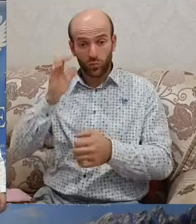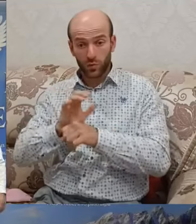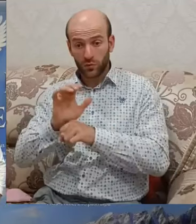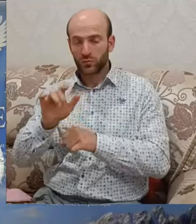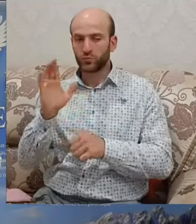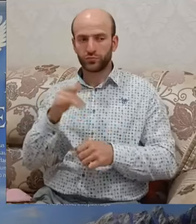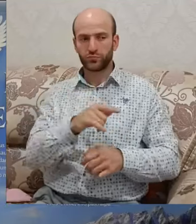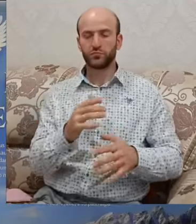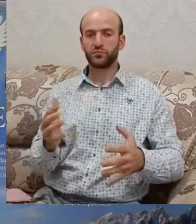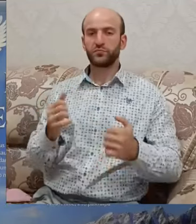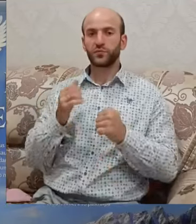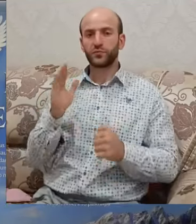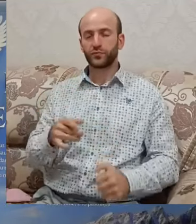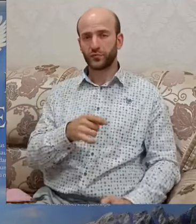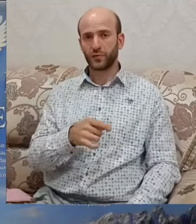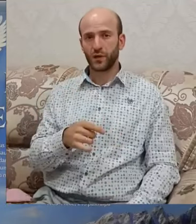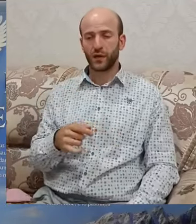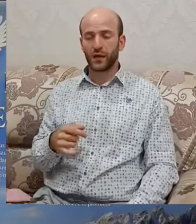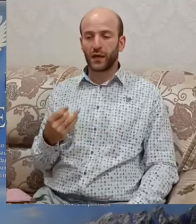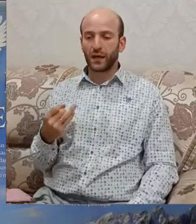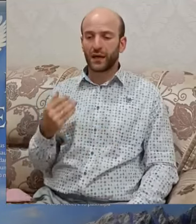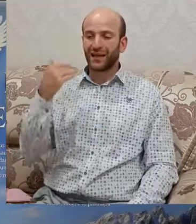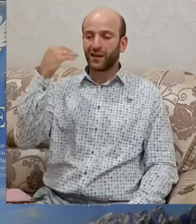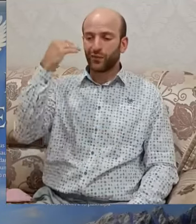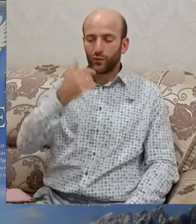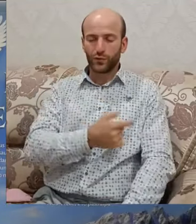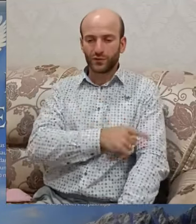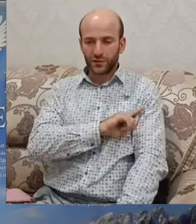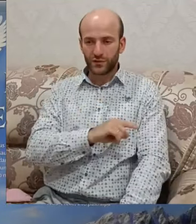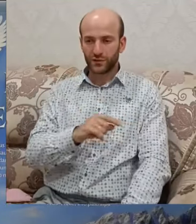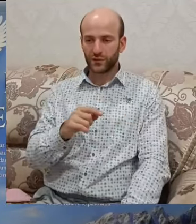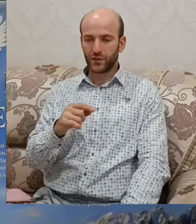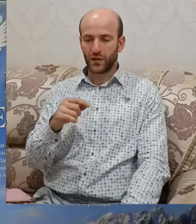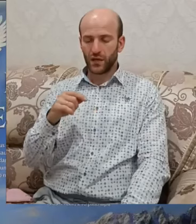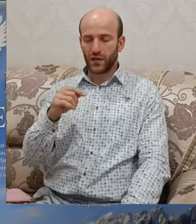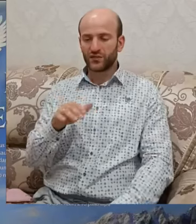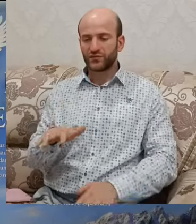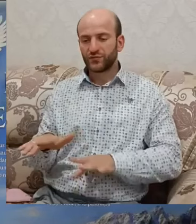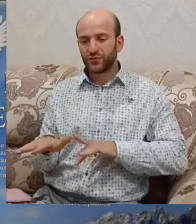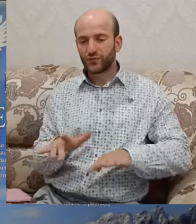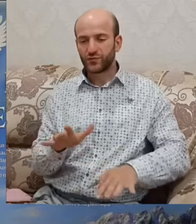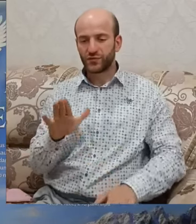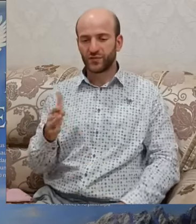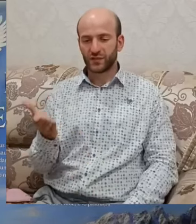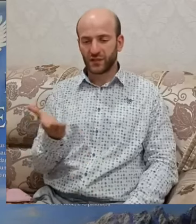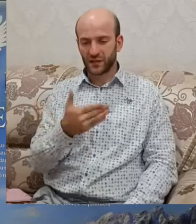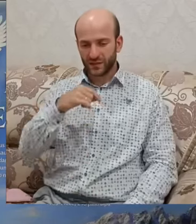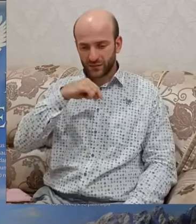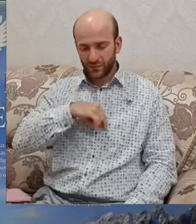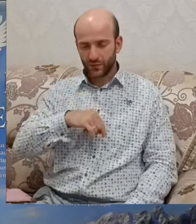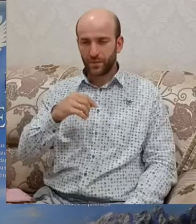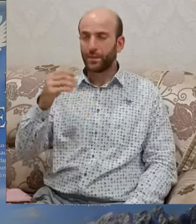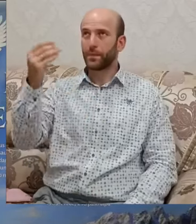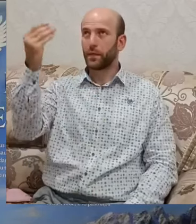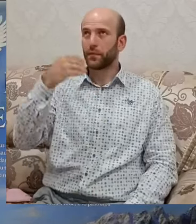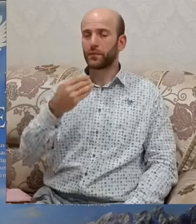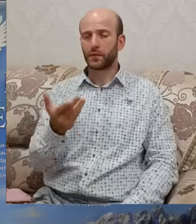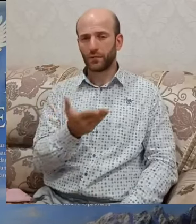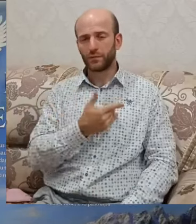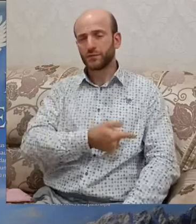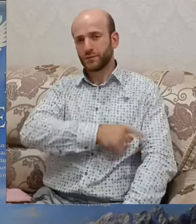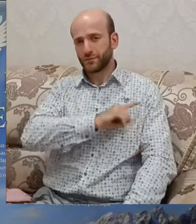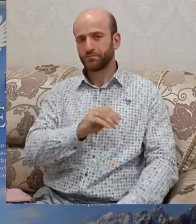в нас, duoda mums jėgų. Дает нам сил. Suteikia mums apreiškimą. Дает нам откровение. Ir duoda pilną džiaugsmą. И